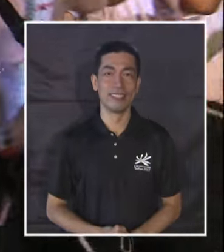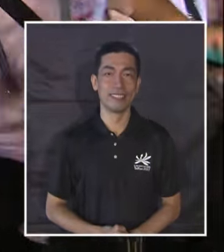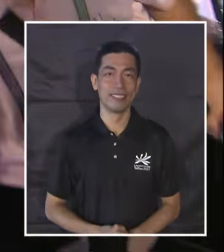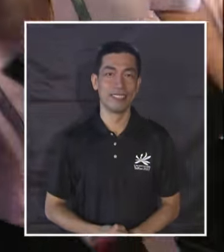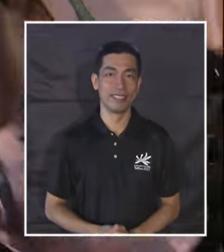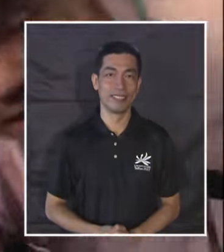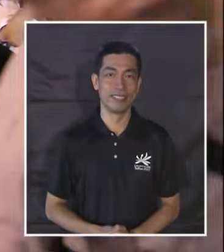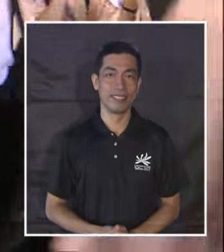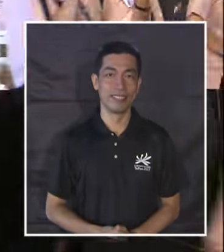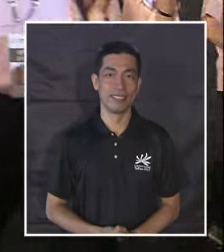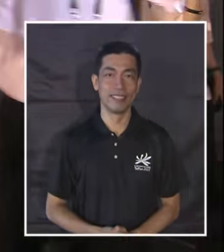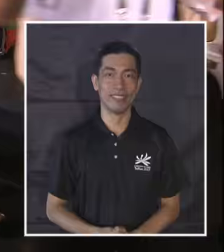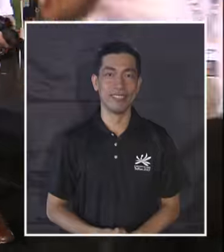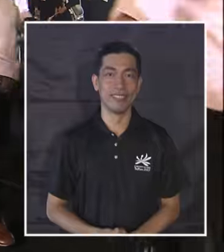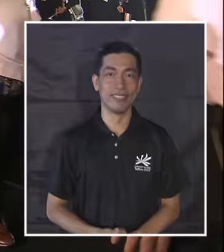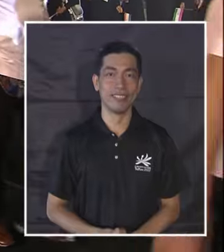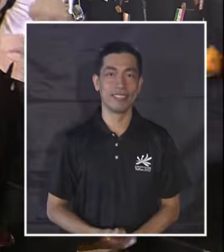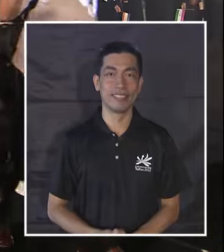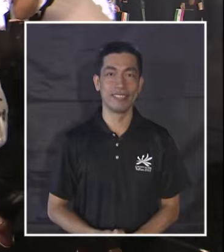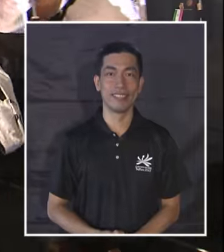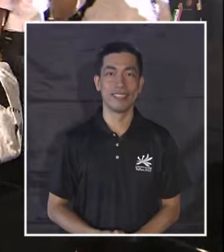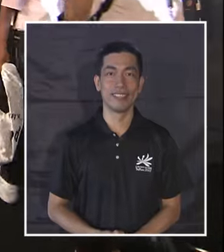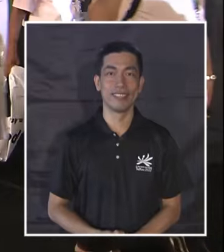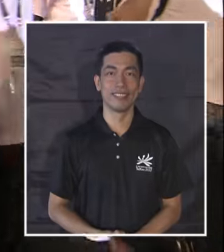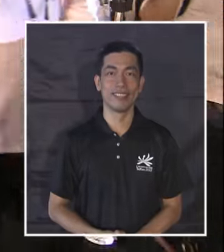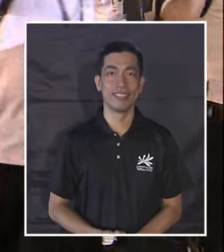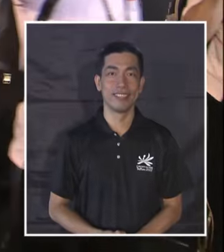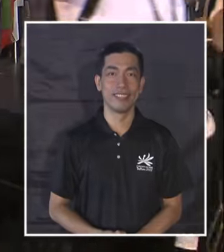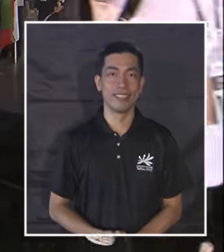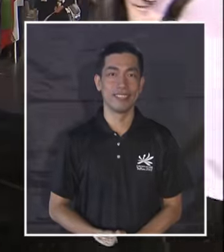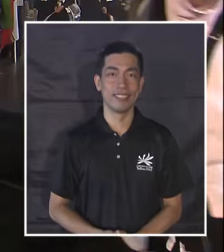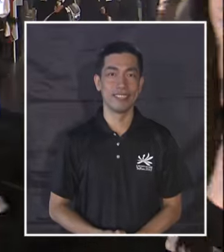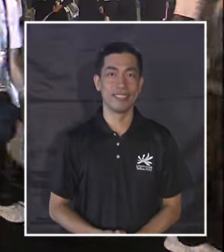頑張れください。